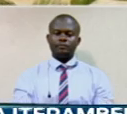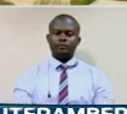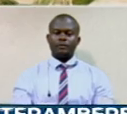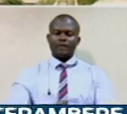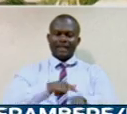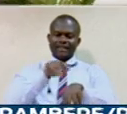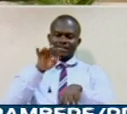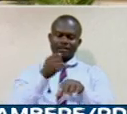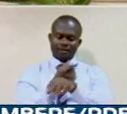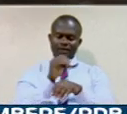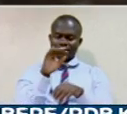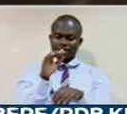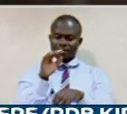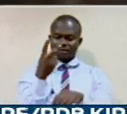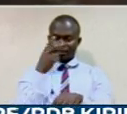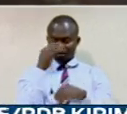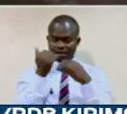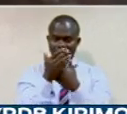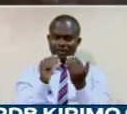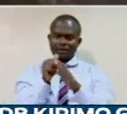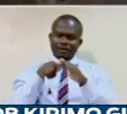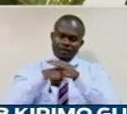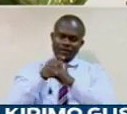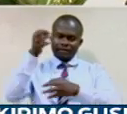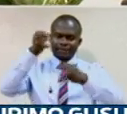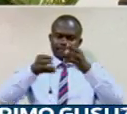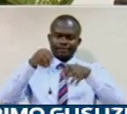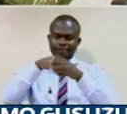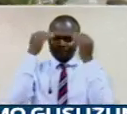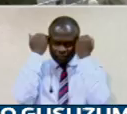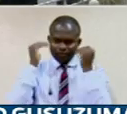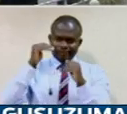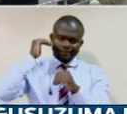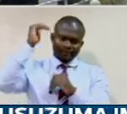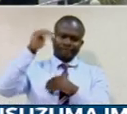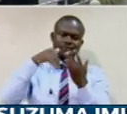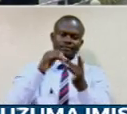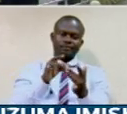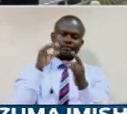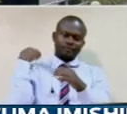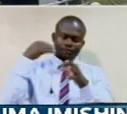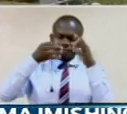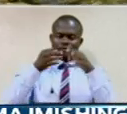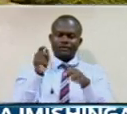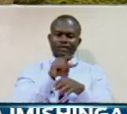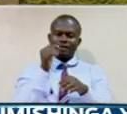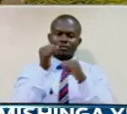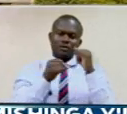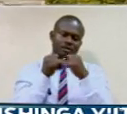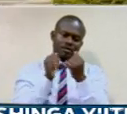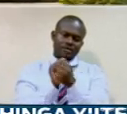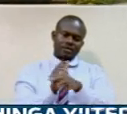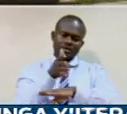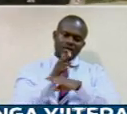Saa yine n'iminota 20 za mu gitondo nibwo inteko iburanisha yinjiye mu cyumba kiburanisha mu rukiko rukuru urugereko rwihariye rushinzwe kuburanisha ibyaha mpuzamahanga n'ibyambukiranya